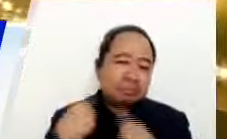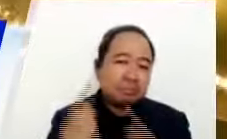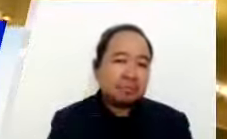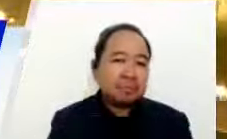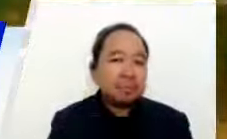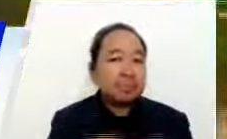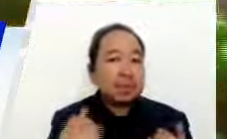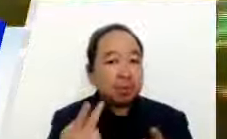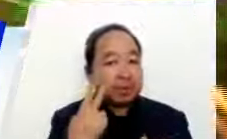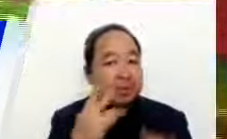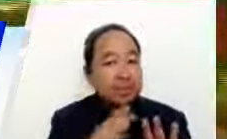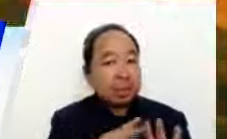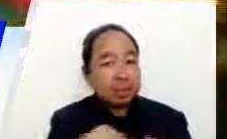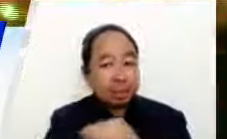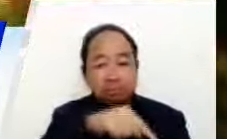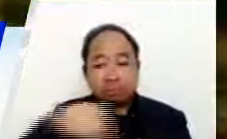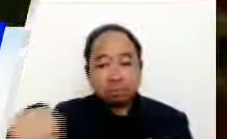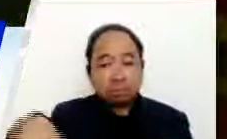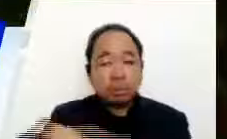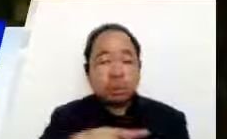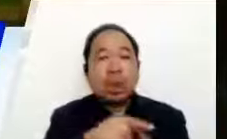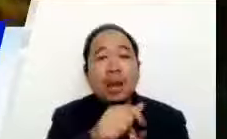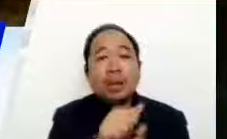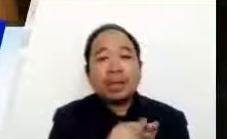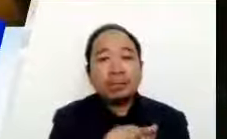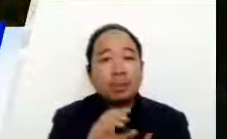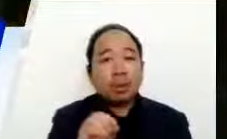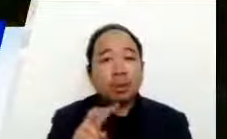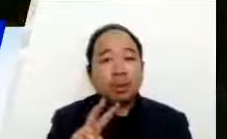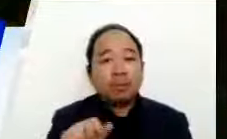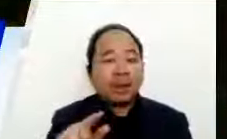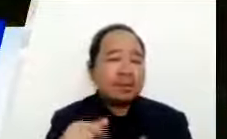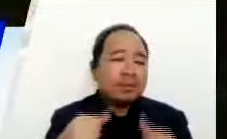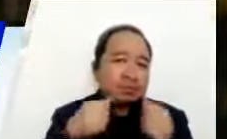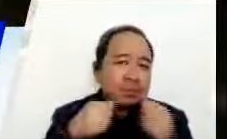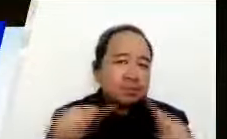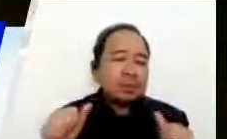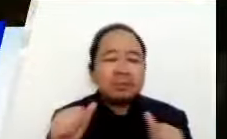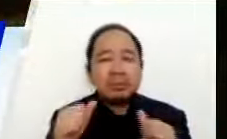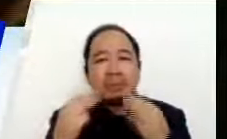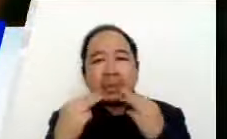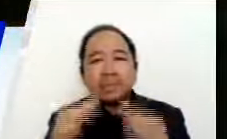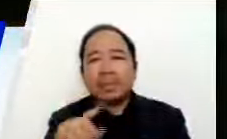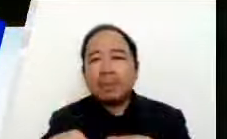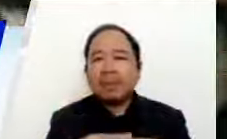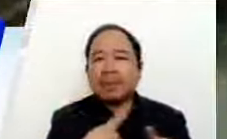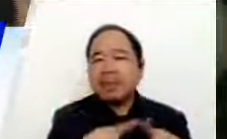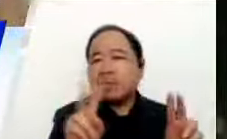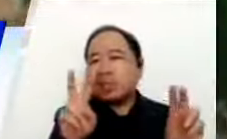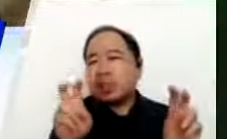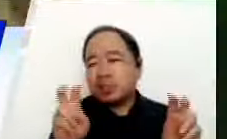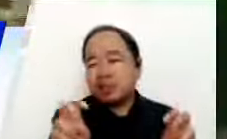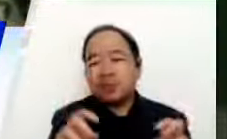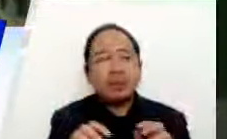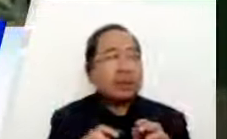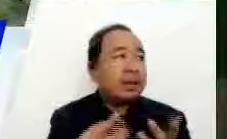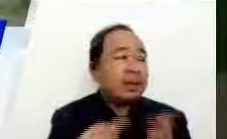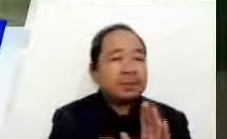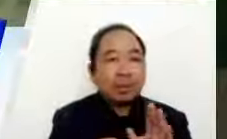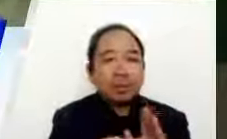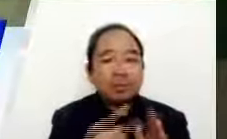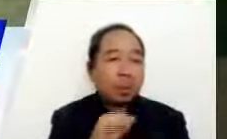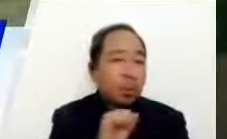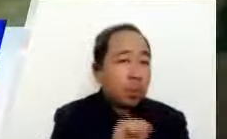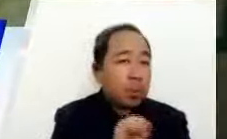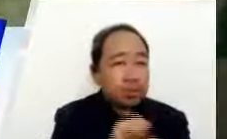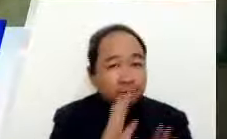Academic Oval, sumisigaw ang mga mensahe tungkol sa usapin sa lipunan. Mula sa usapin ng mga manggagawa at jeepney